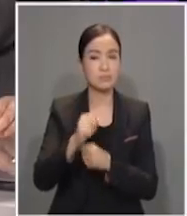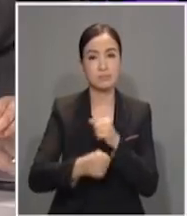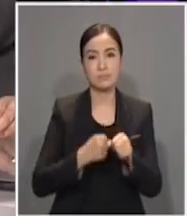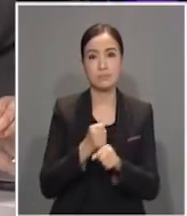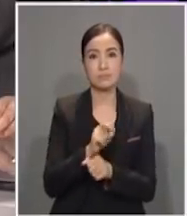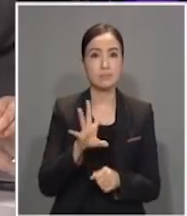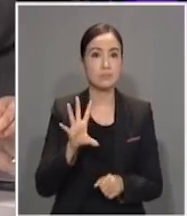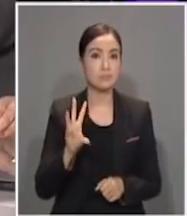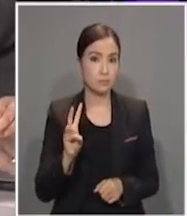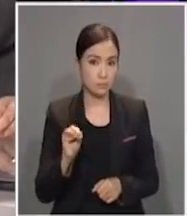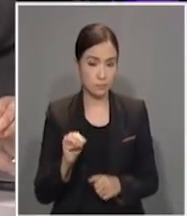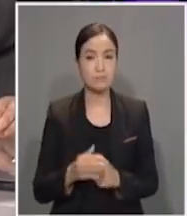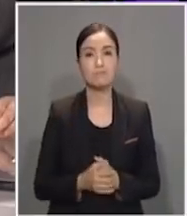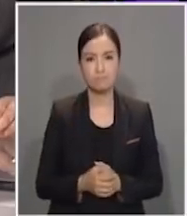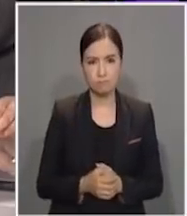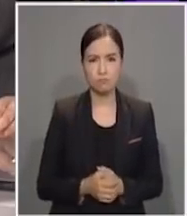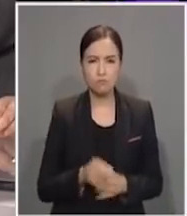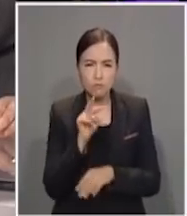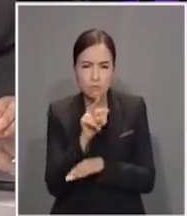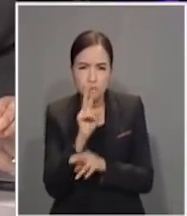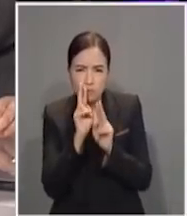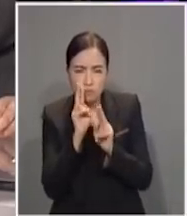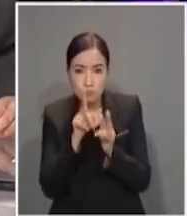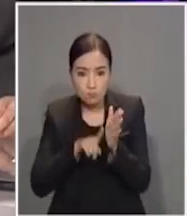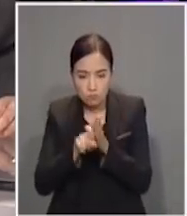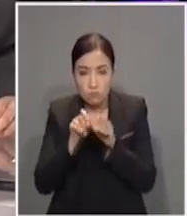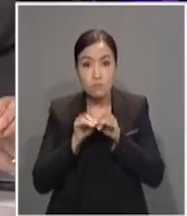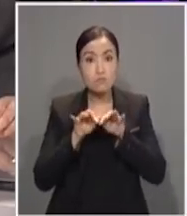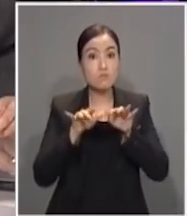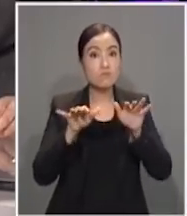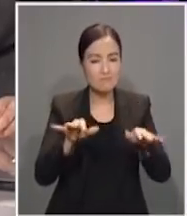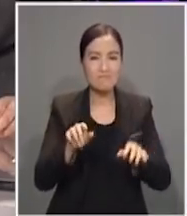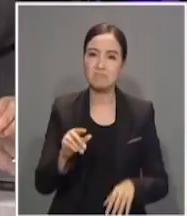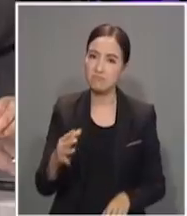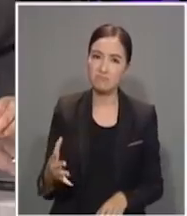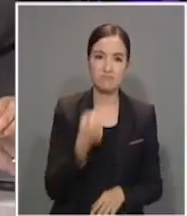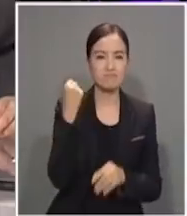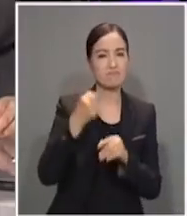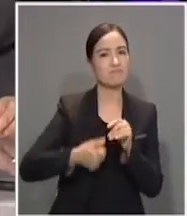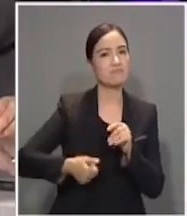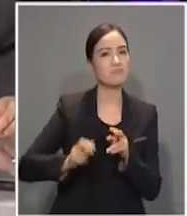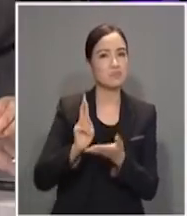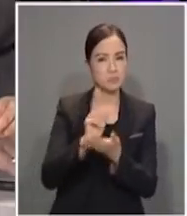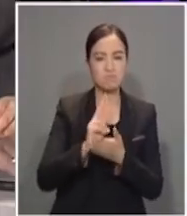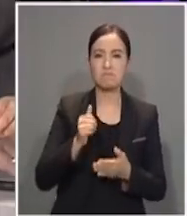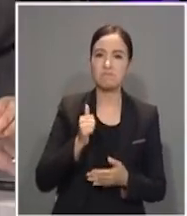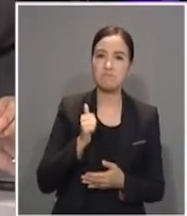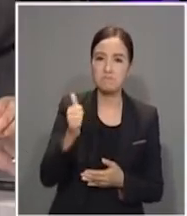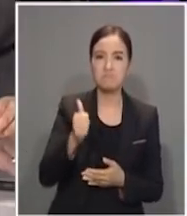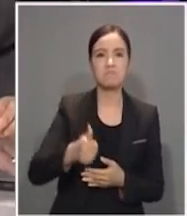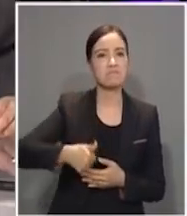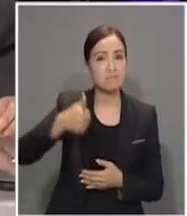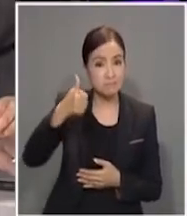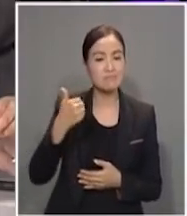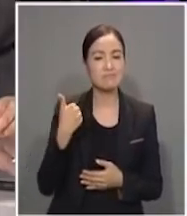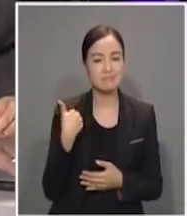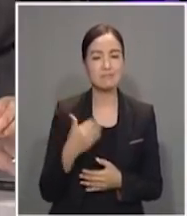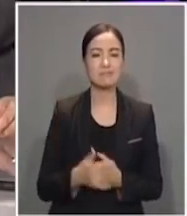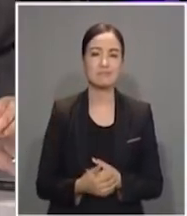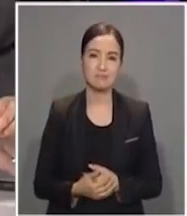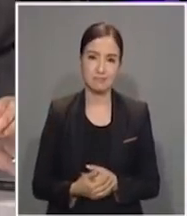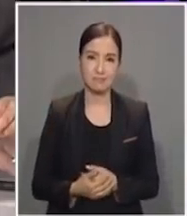นะครับซึ่งผลงานชุดเฝ้าระวังโรคระบาดกุ้งอัตโนมัตินั้นคว้ารางวัลยอดเยี่ยมมาได้นะครับติดตามจากรายงานของคุณชุษณะตันตยาน